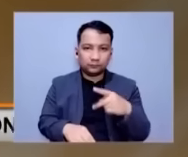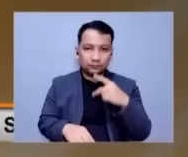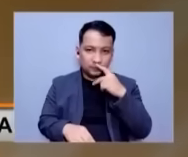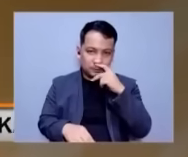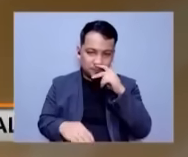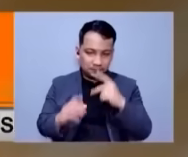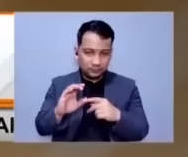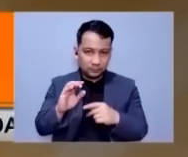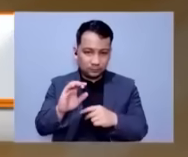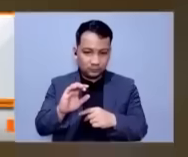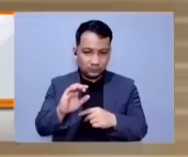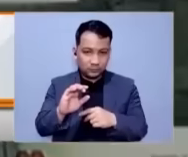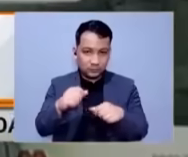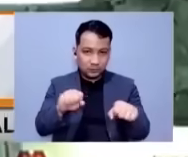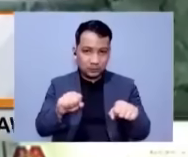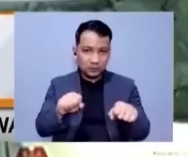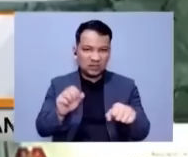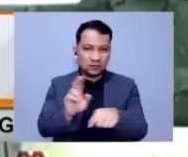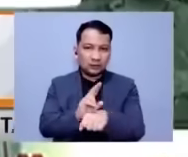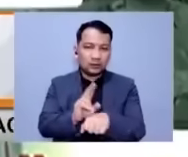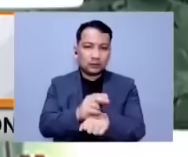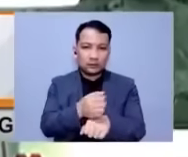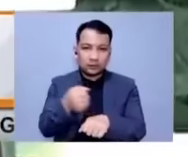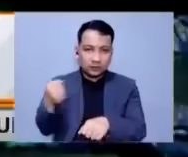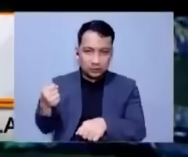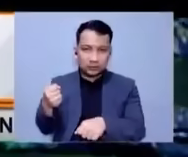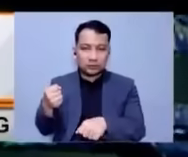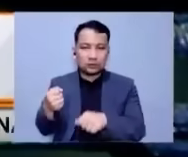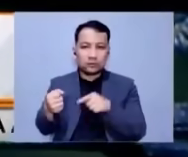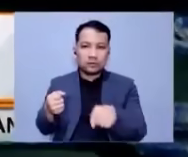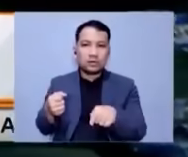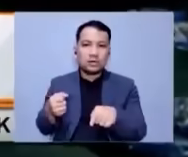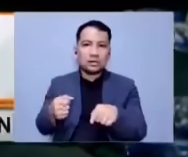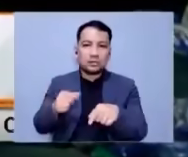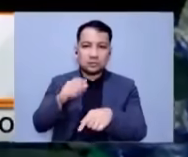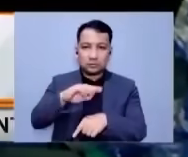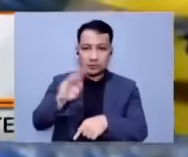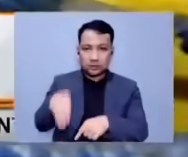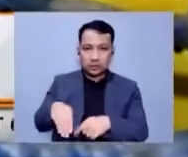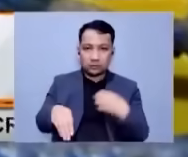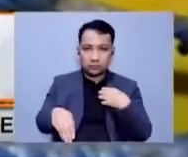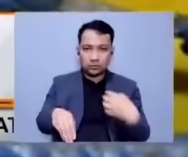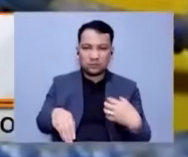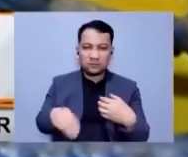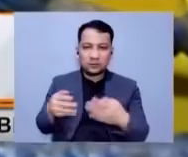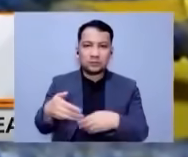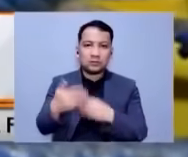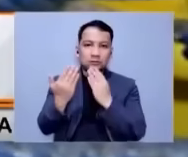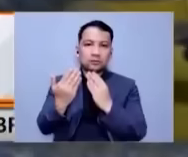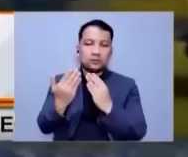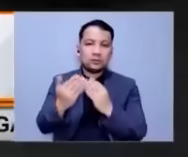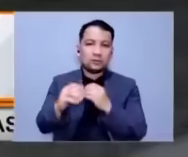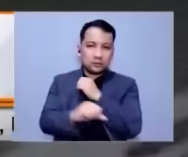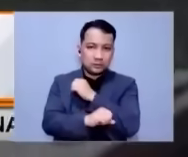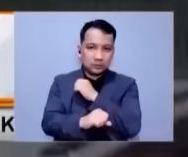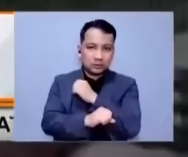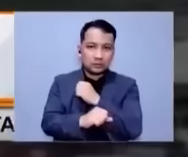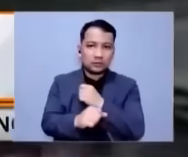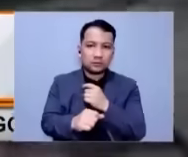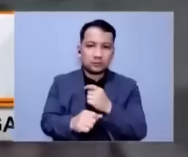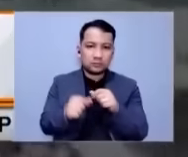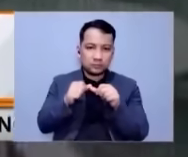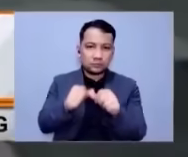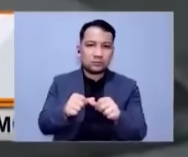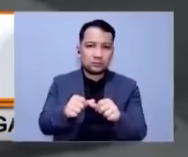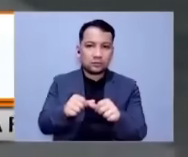na ginamit ng mga kawatan. Nasa kustodiya na ng Malate Police Station ang sospek na maharap sa kasong robbery snatching. Patuloy naman ang